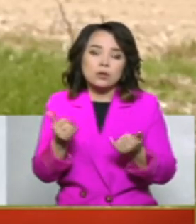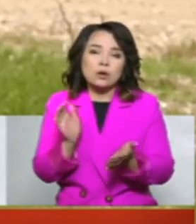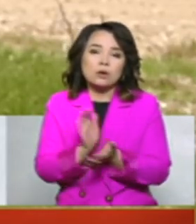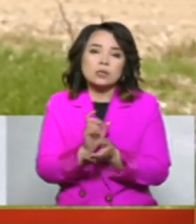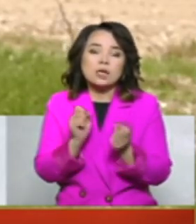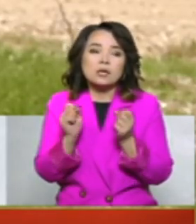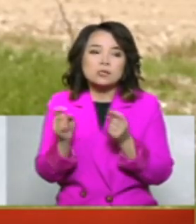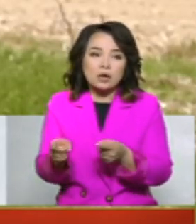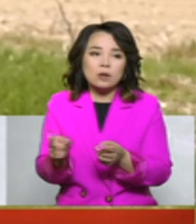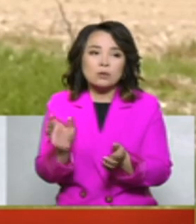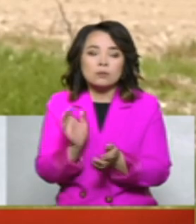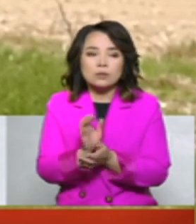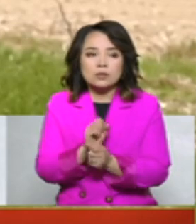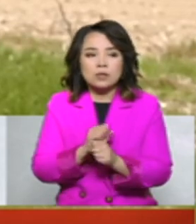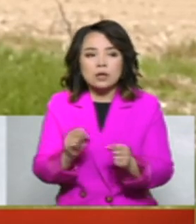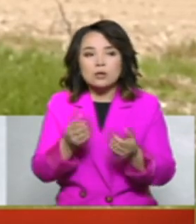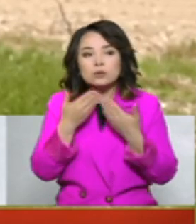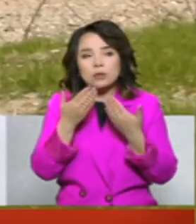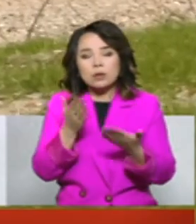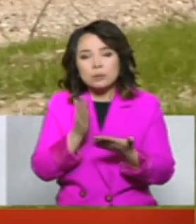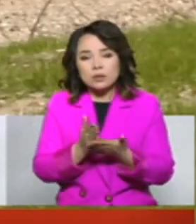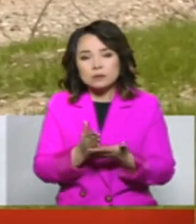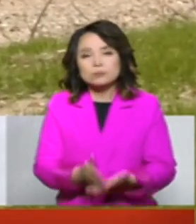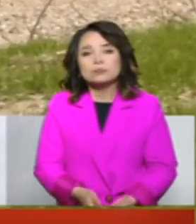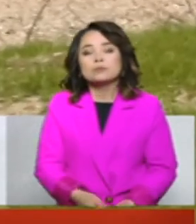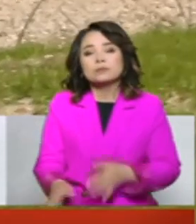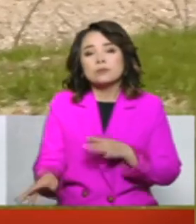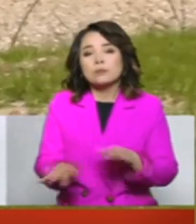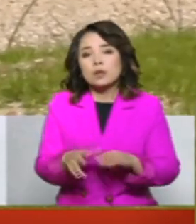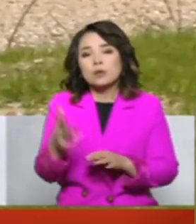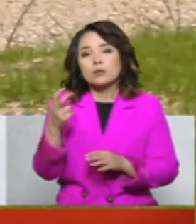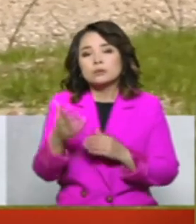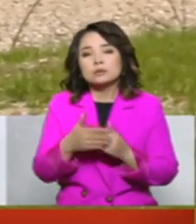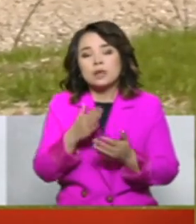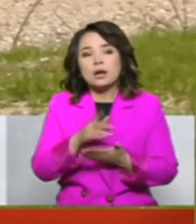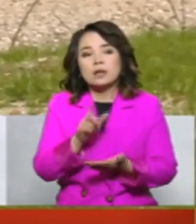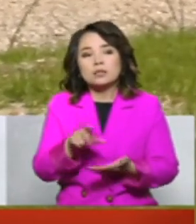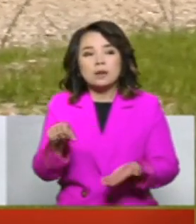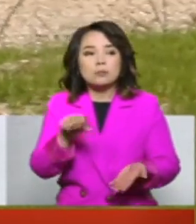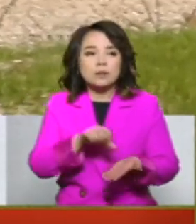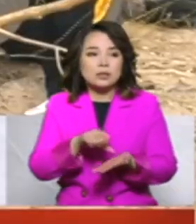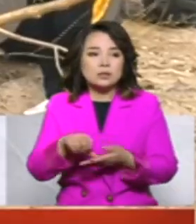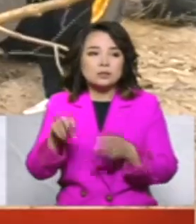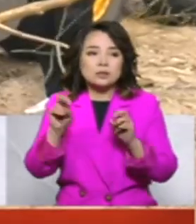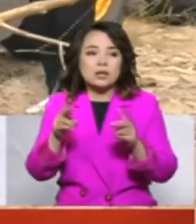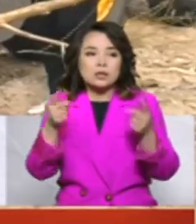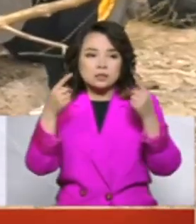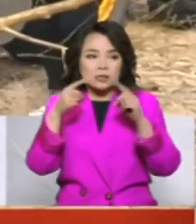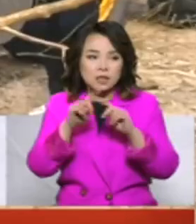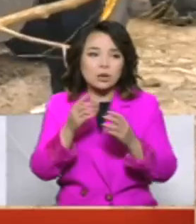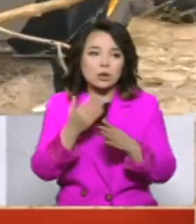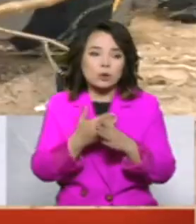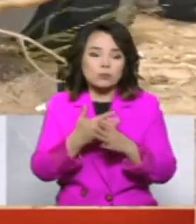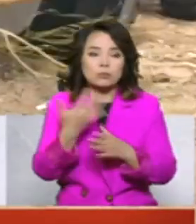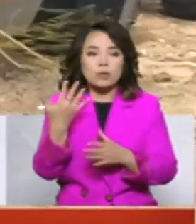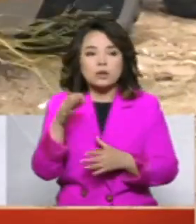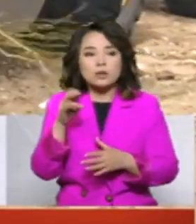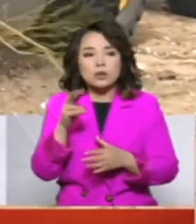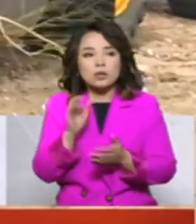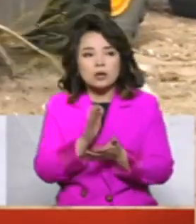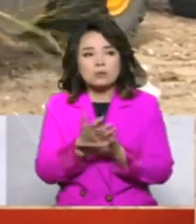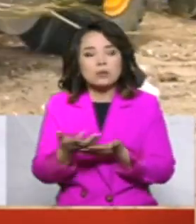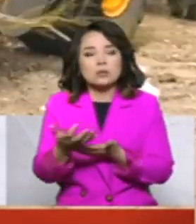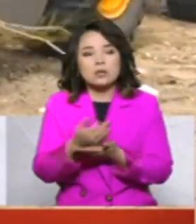қоқыс тастап, ластамауды сұраймыз. Акцияға 300-ден астам адам қатысты. Арнайы техниканың көмегімен 5 тоннаға жуық қоқыс